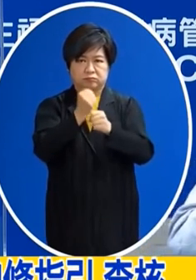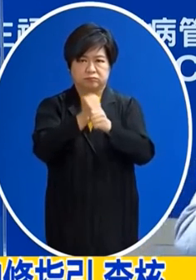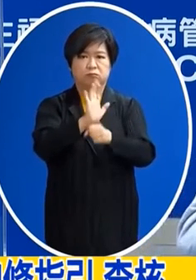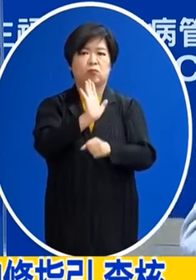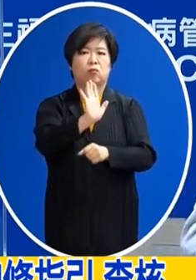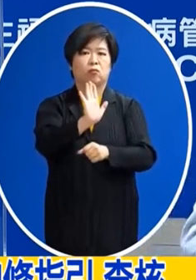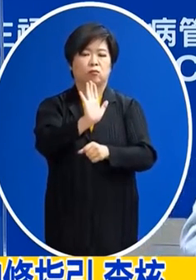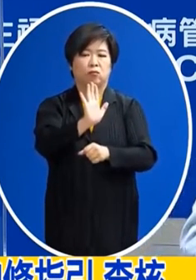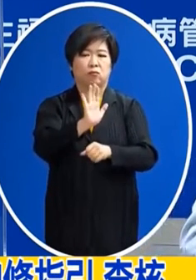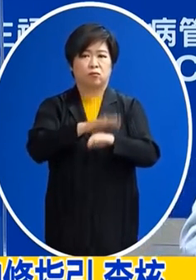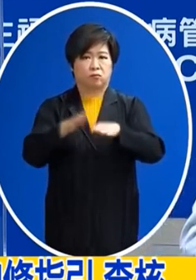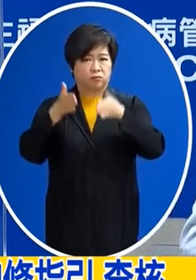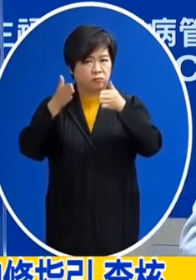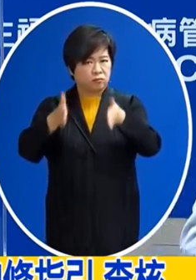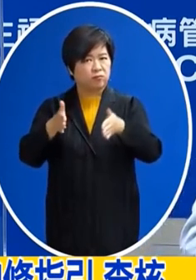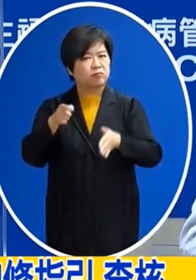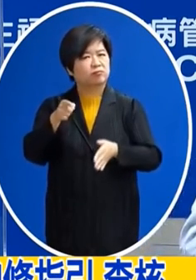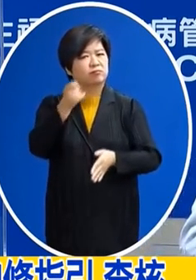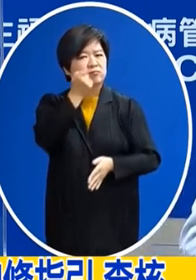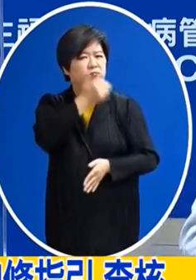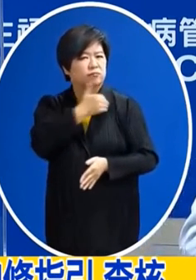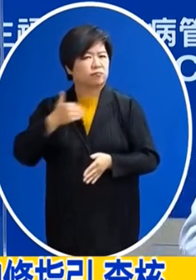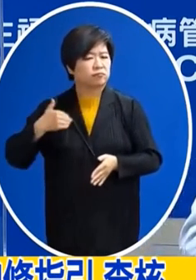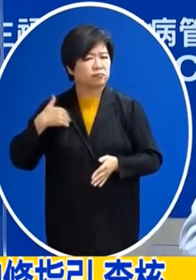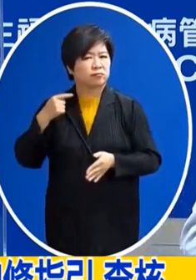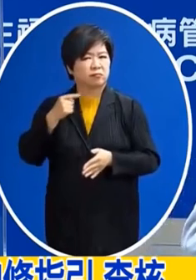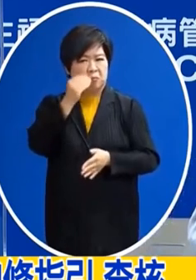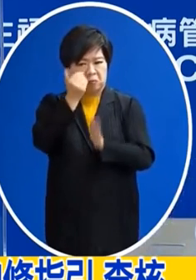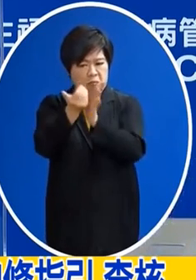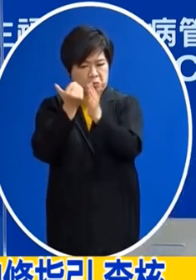会针对可能可以去及